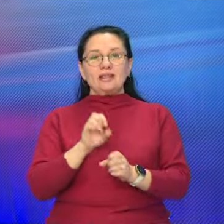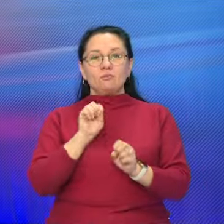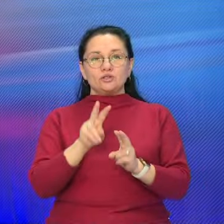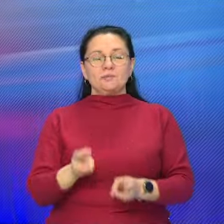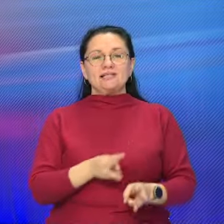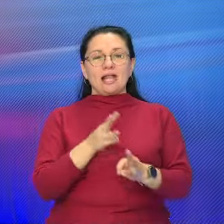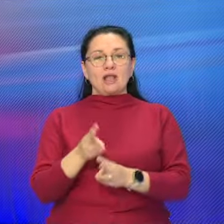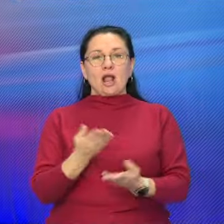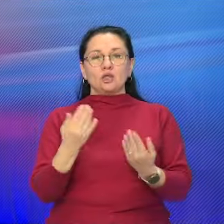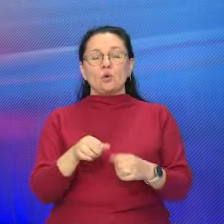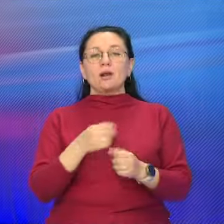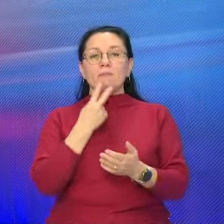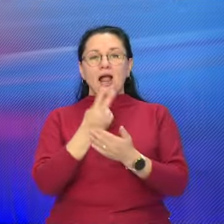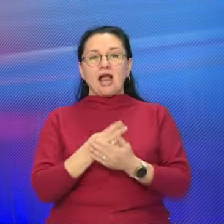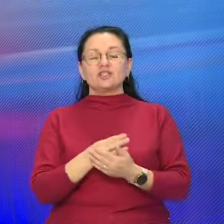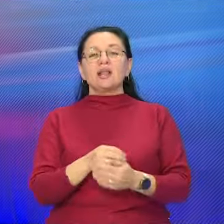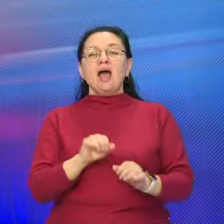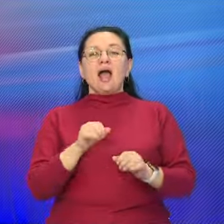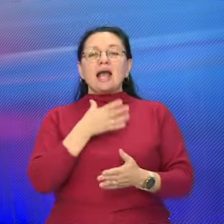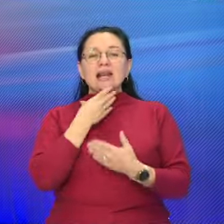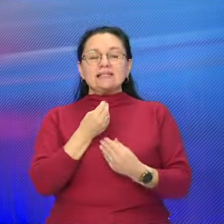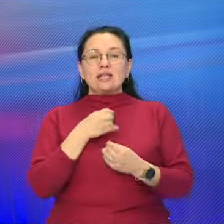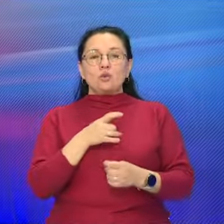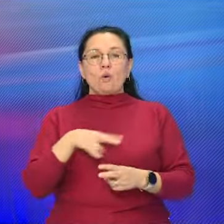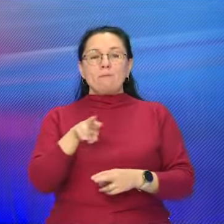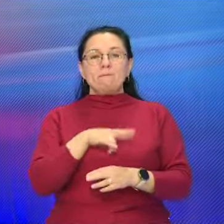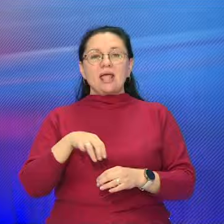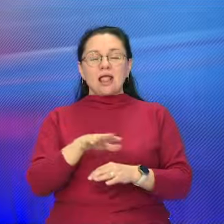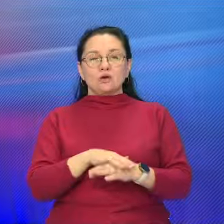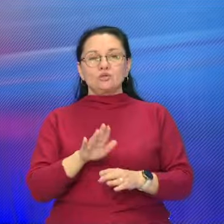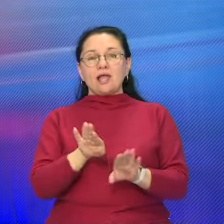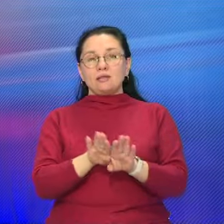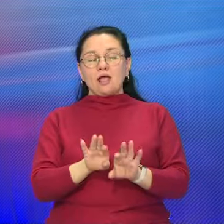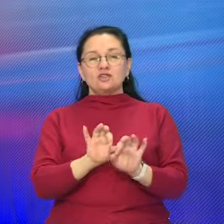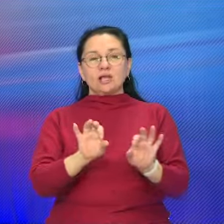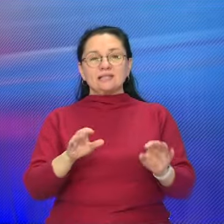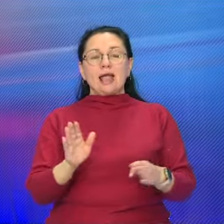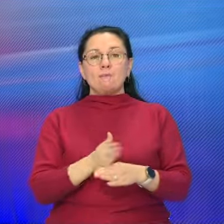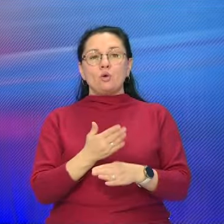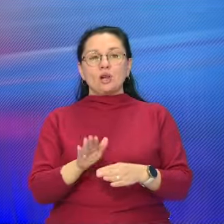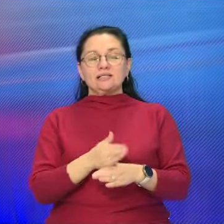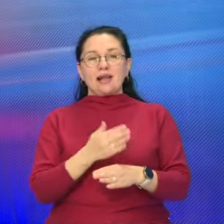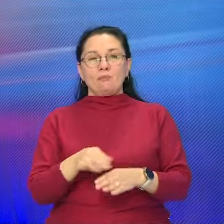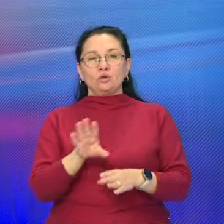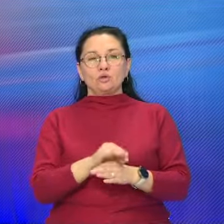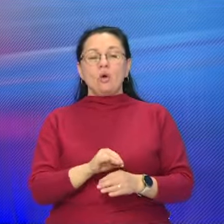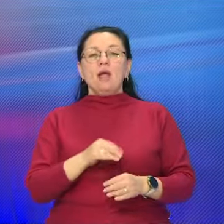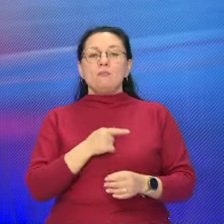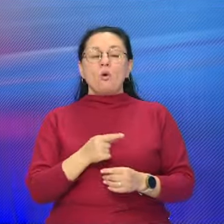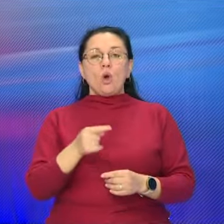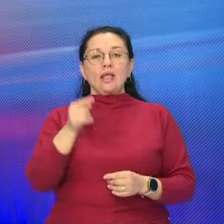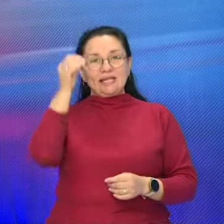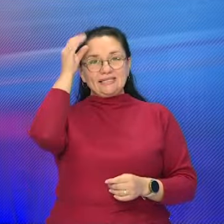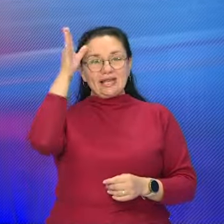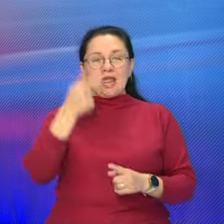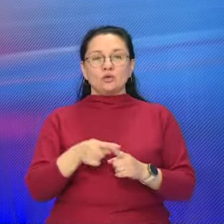допоможе показать прыгажусь Беларуси, популяризовать автоспорт, а так само расскажет про распрацовки на основе штучного интеллекту. Все это